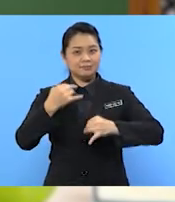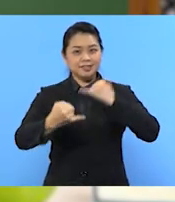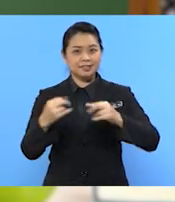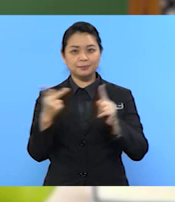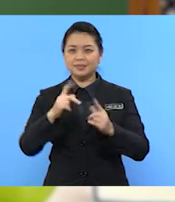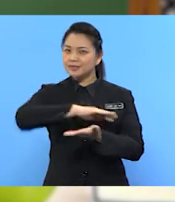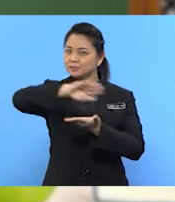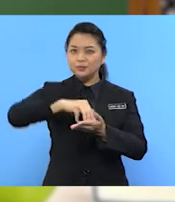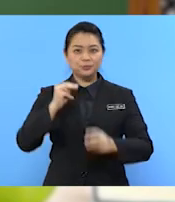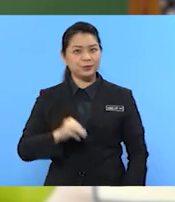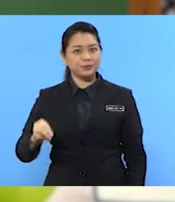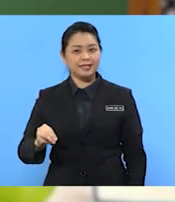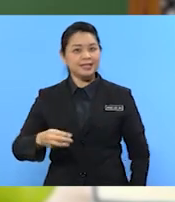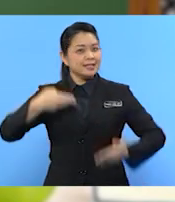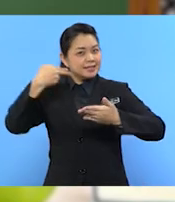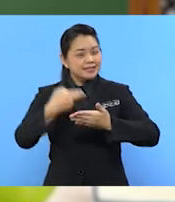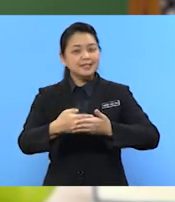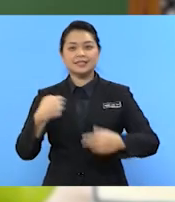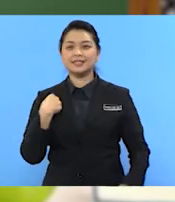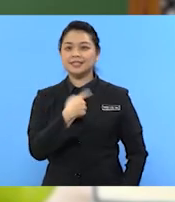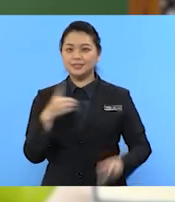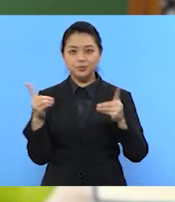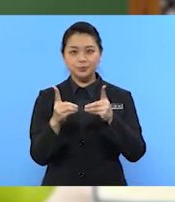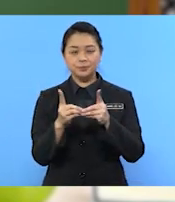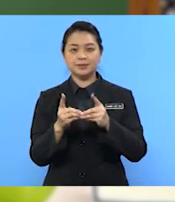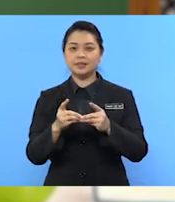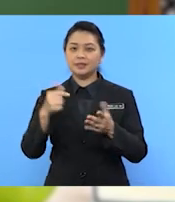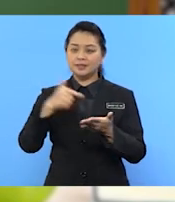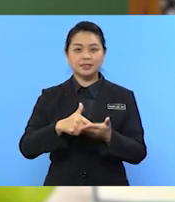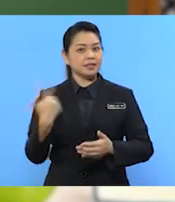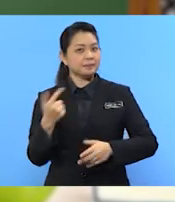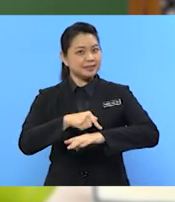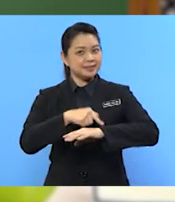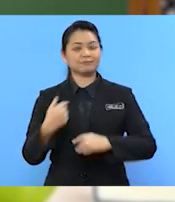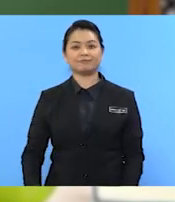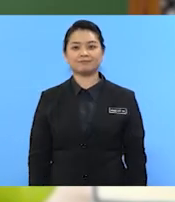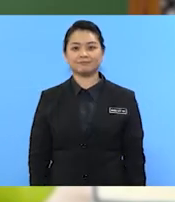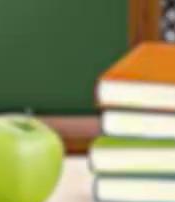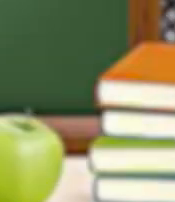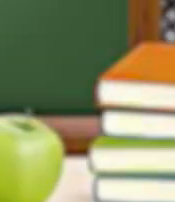kepada semua murid-murid sehingga kita berjumpa di lain masa.